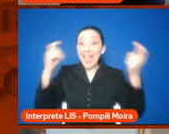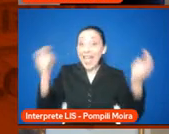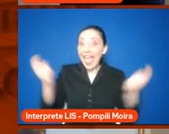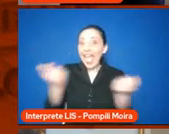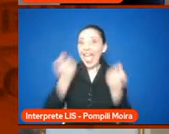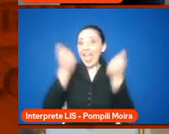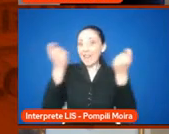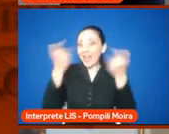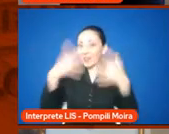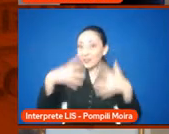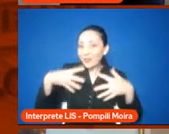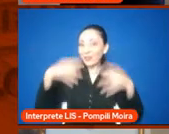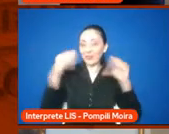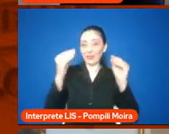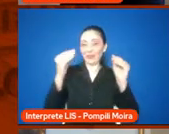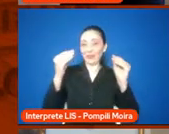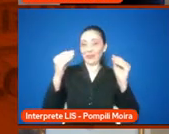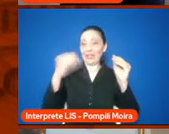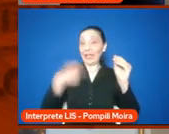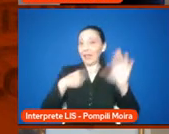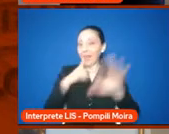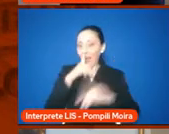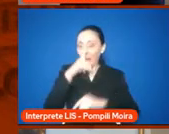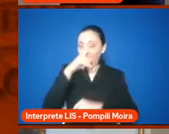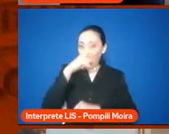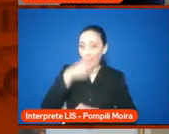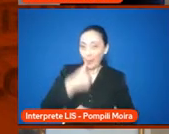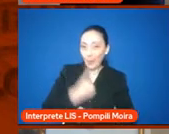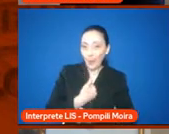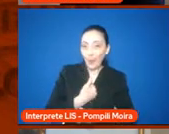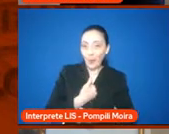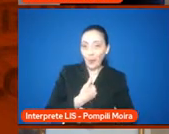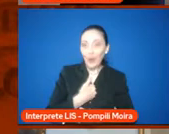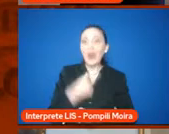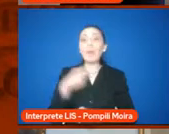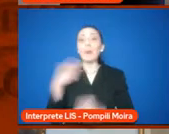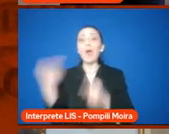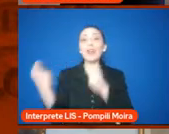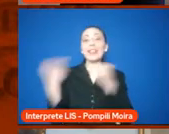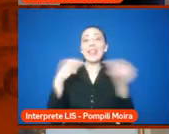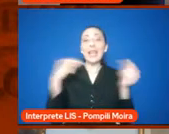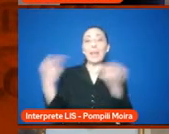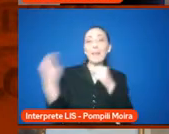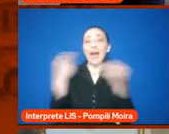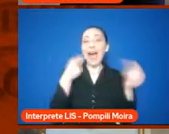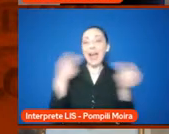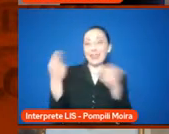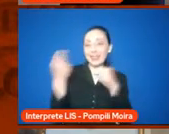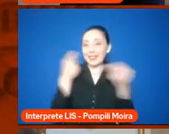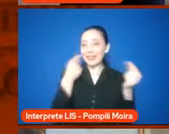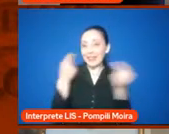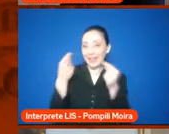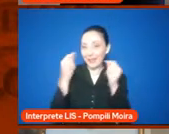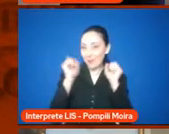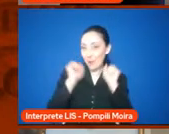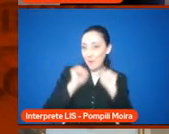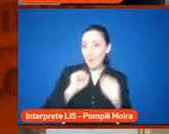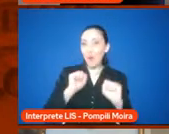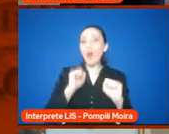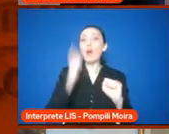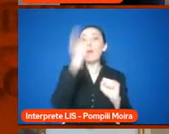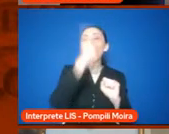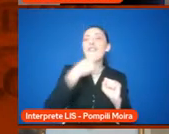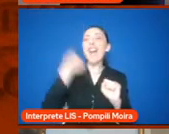molto incuriosito dal dibattito che ne può nascere. È un faccia a faccia, quindi il